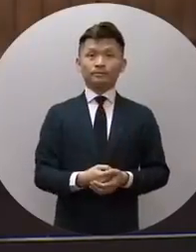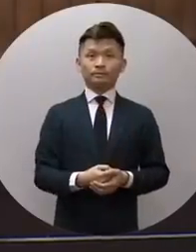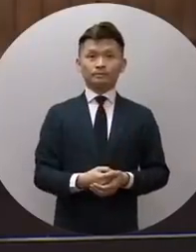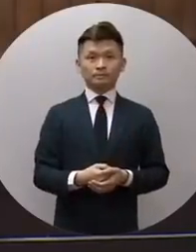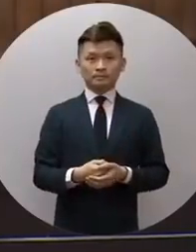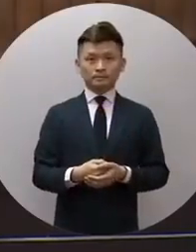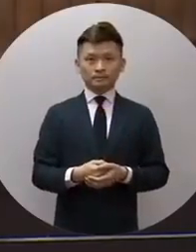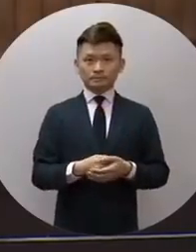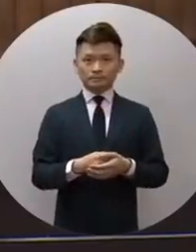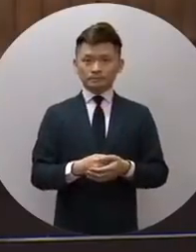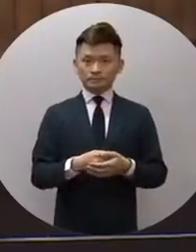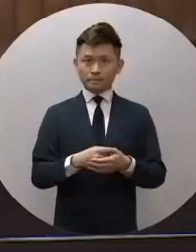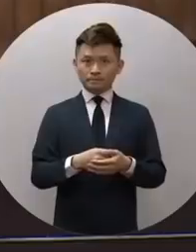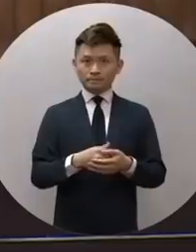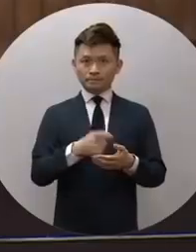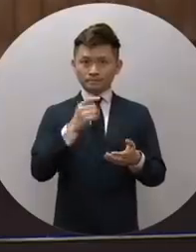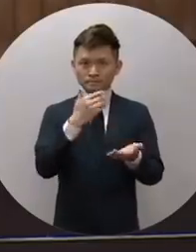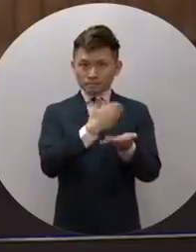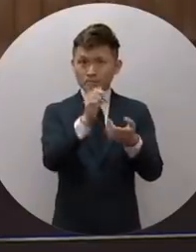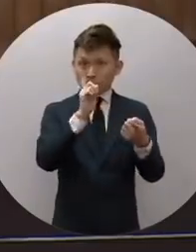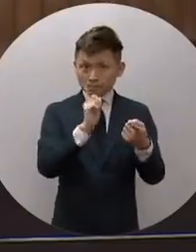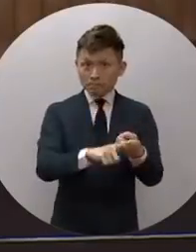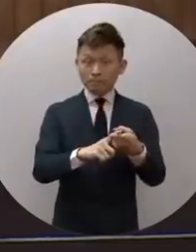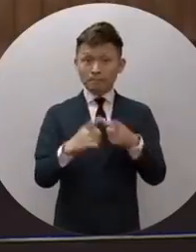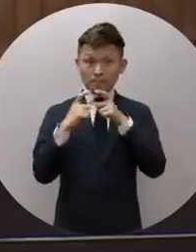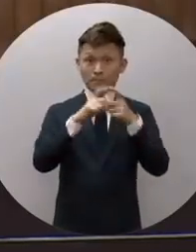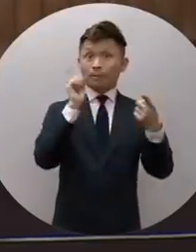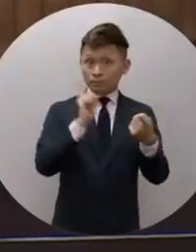有效、正确的因应才是重点。